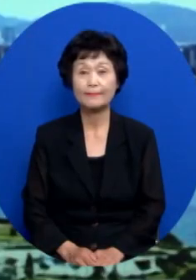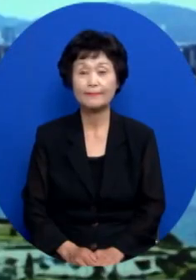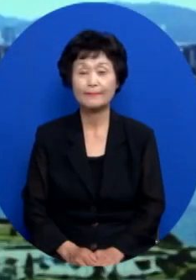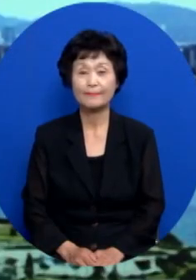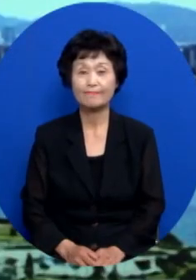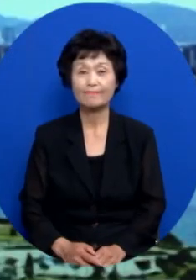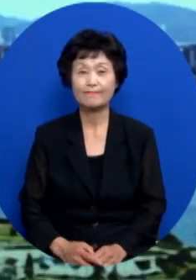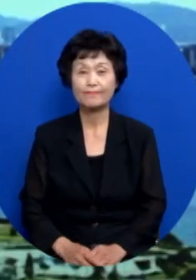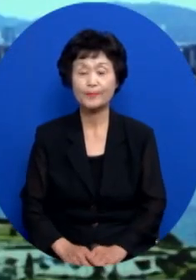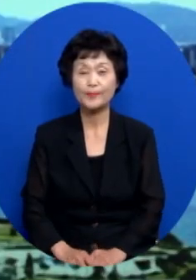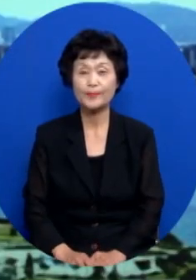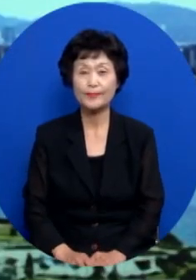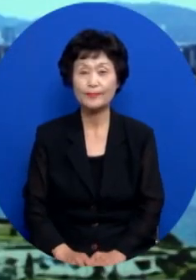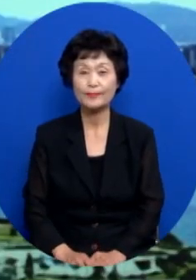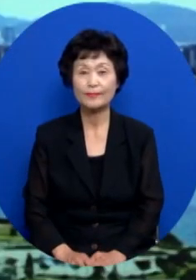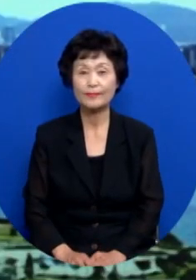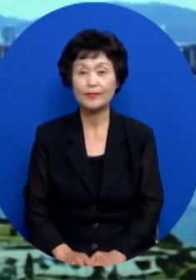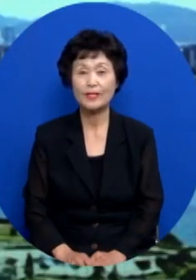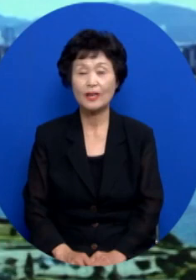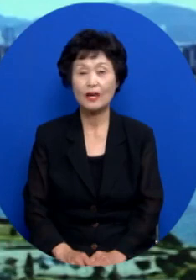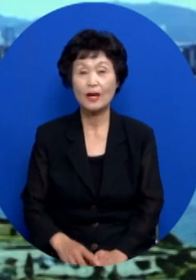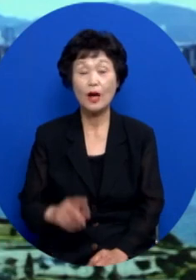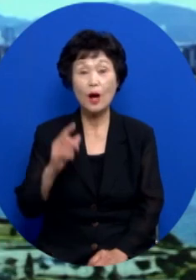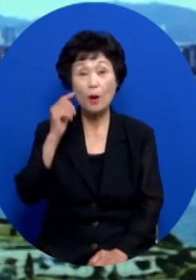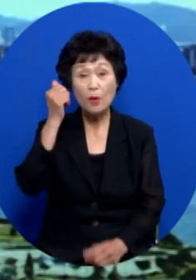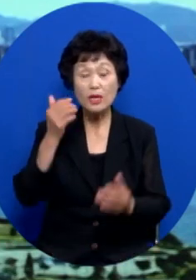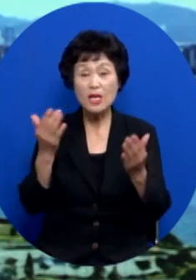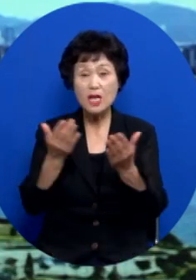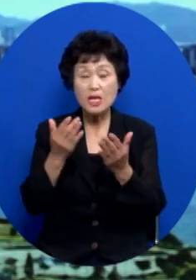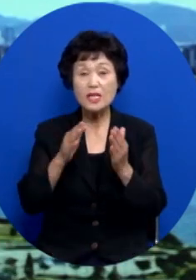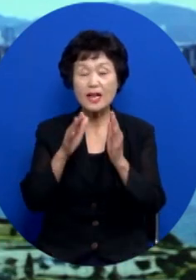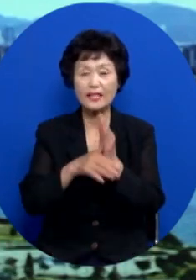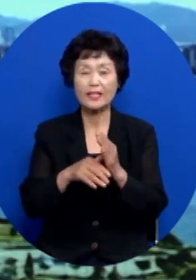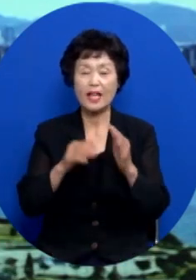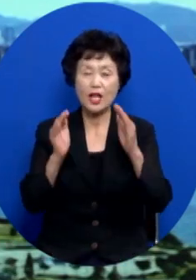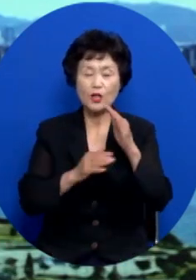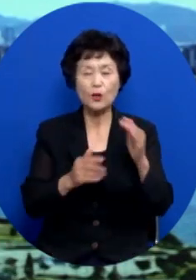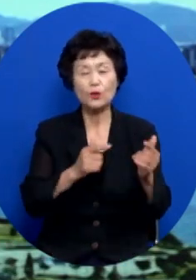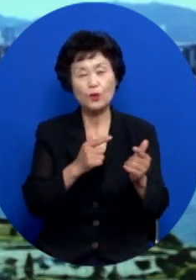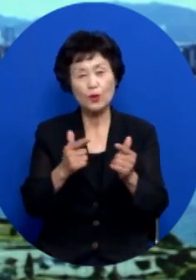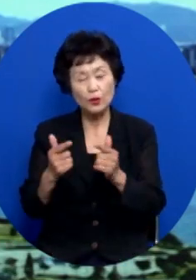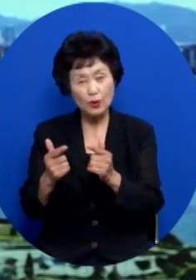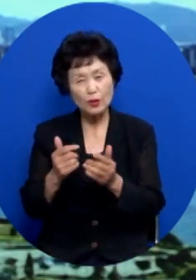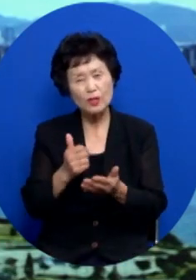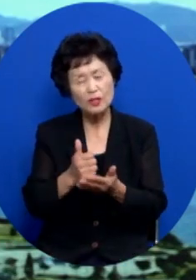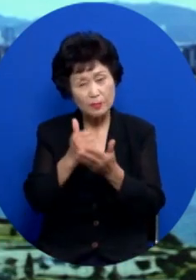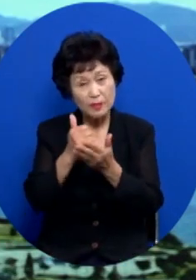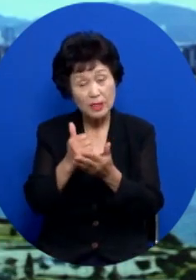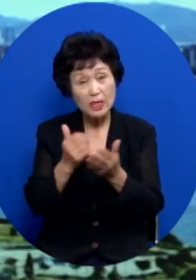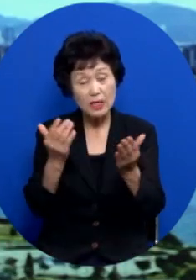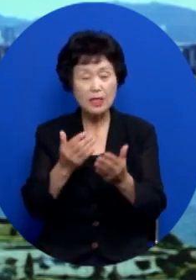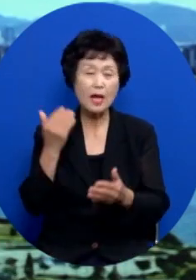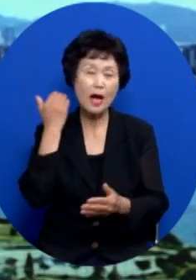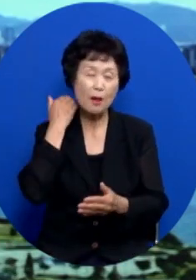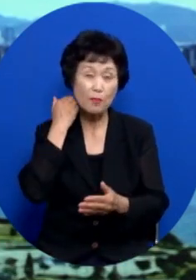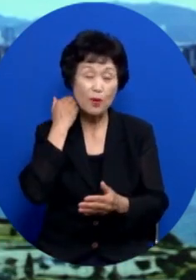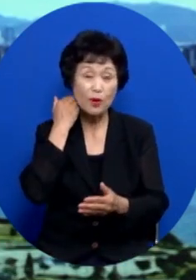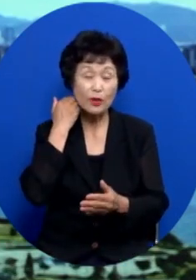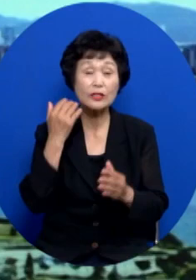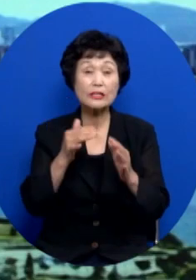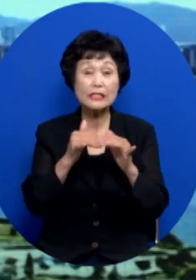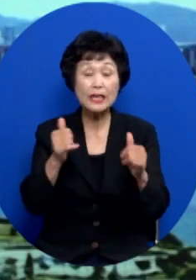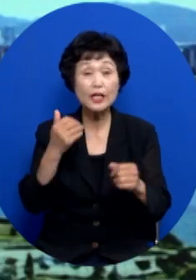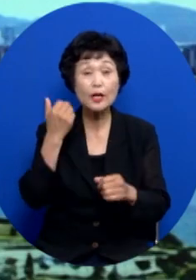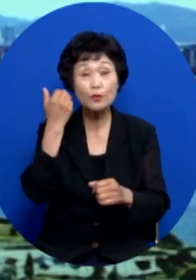수도권 스튜디오입니다. 목회 현장 뒤에서 성도를 섬기는 보이지 않는 사역자 3호. 정작 스스로의 마음은 터놓지 못한